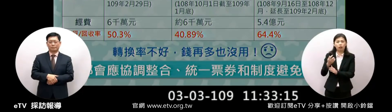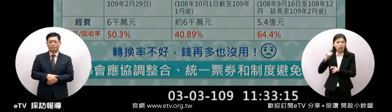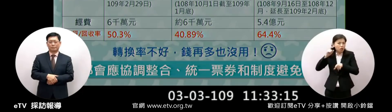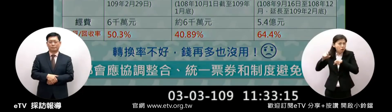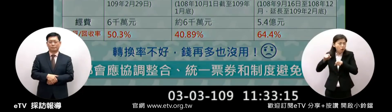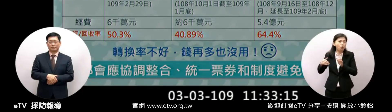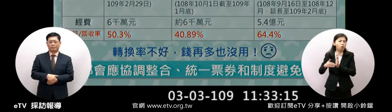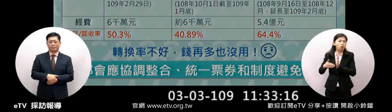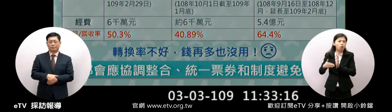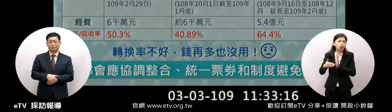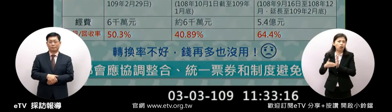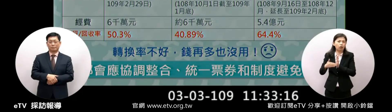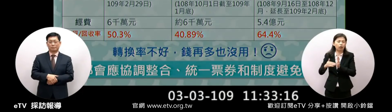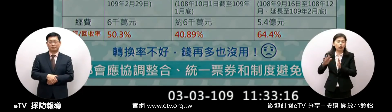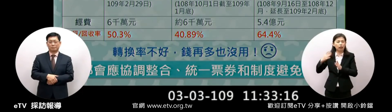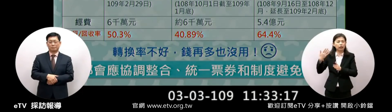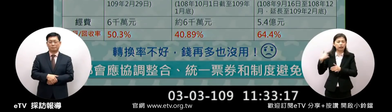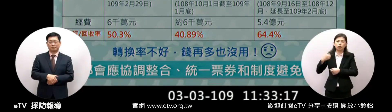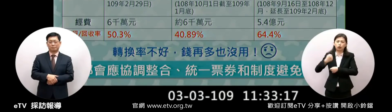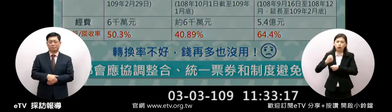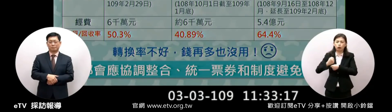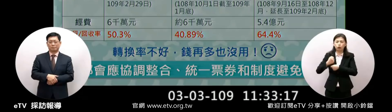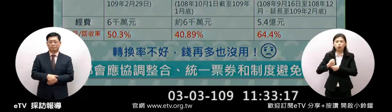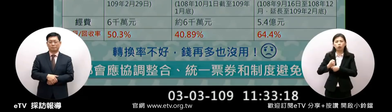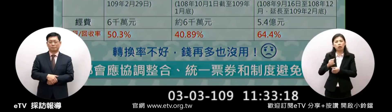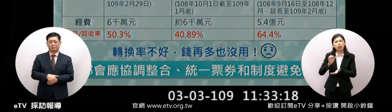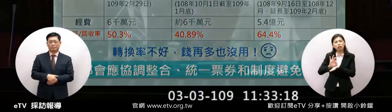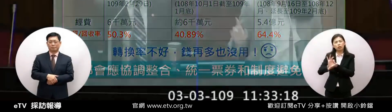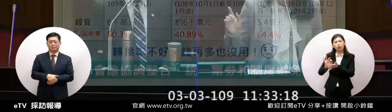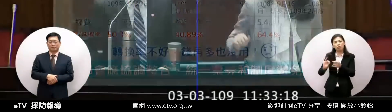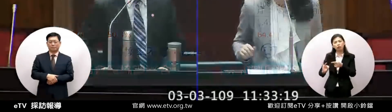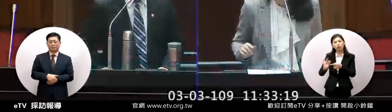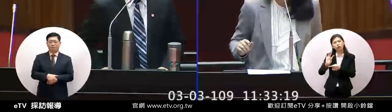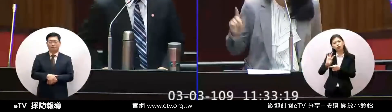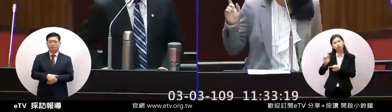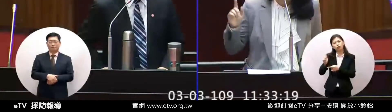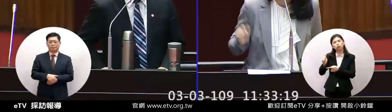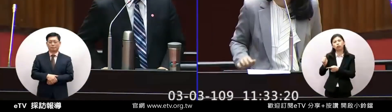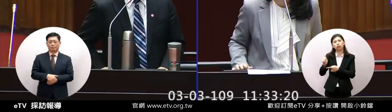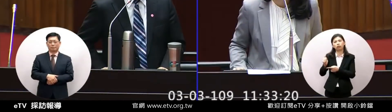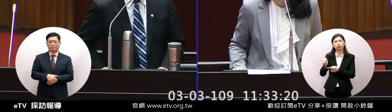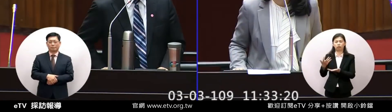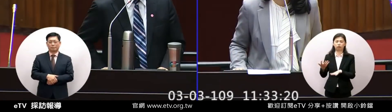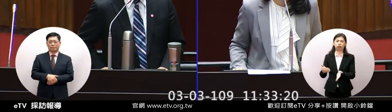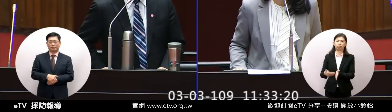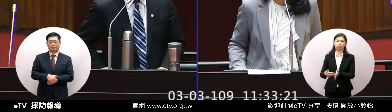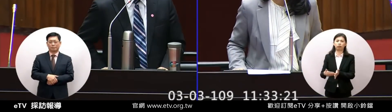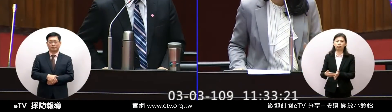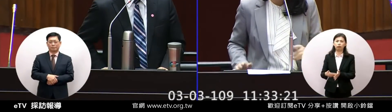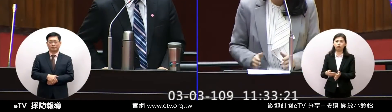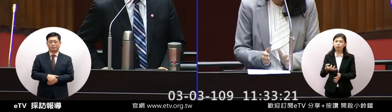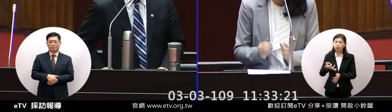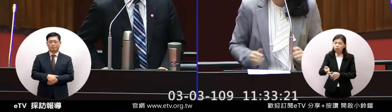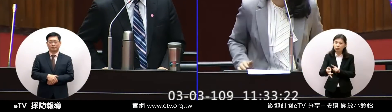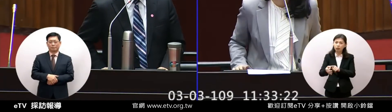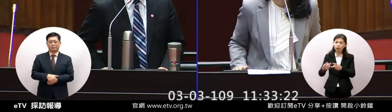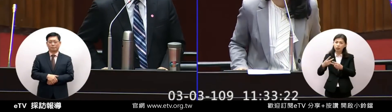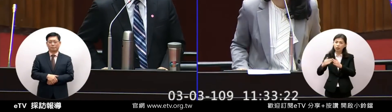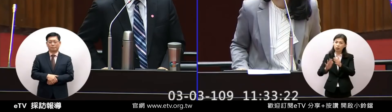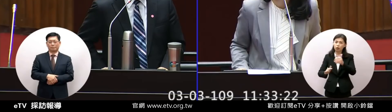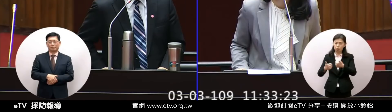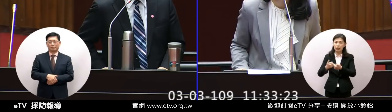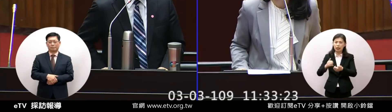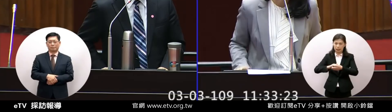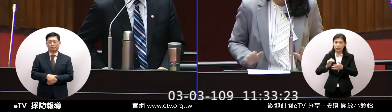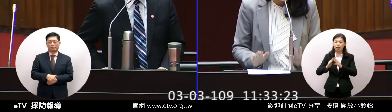计划它的执行回收率都不是很高哦，40%-50%哦。然后我们又看到它的支付方式工具，客委会坚持